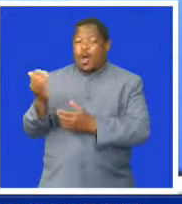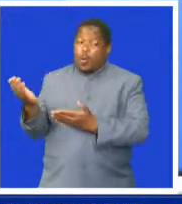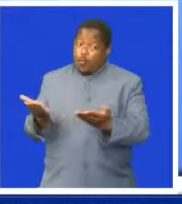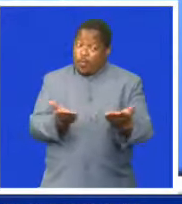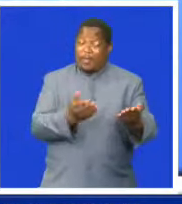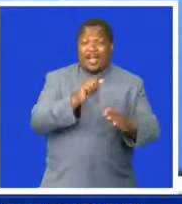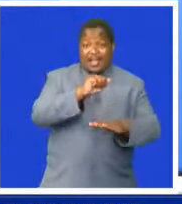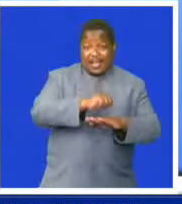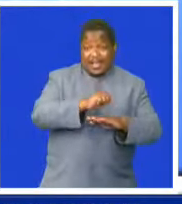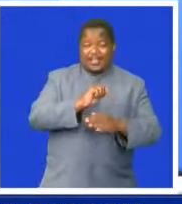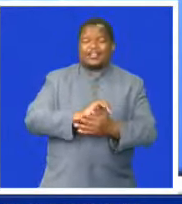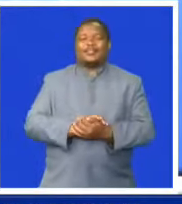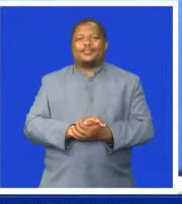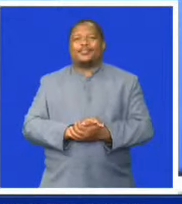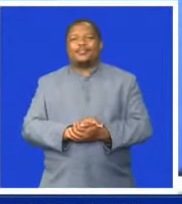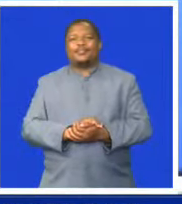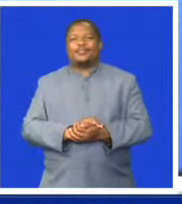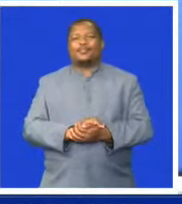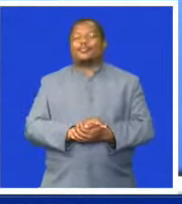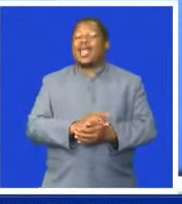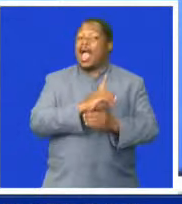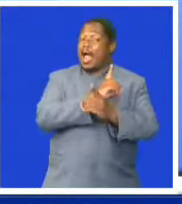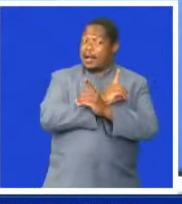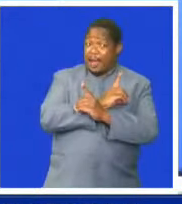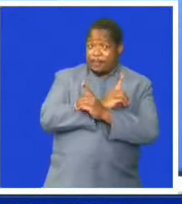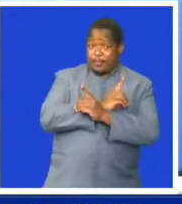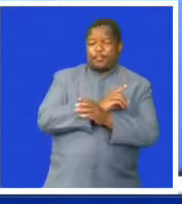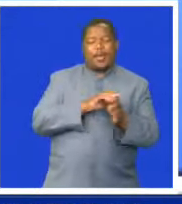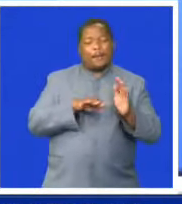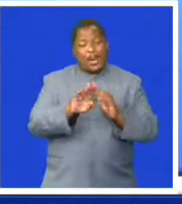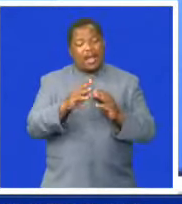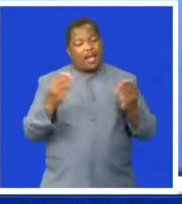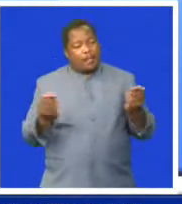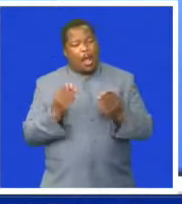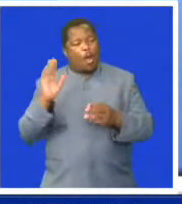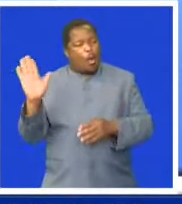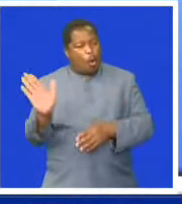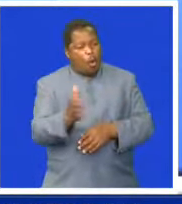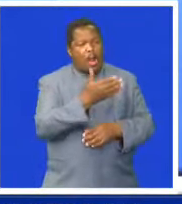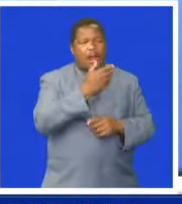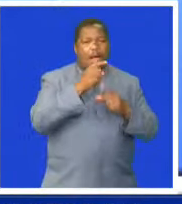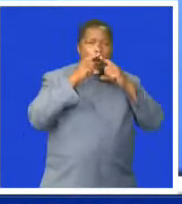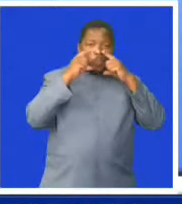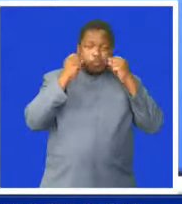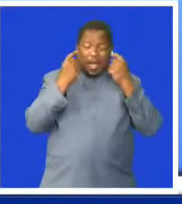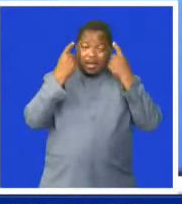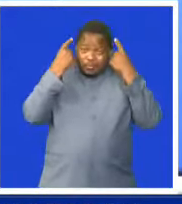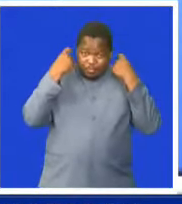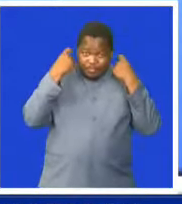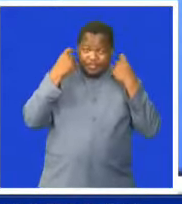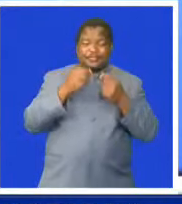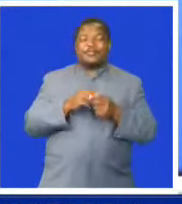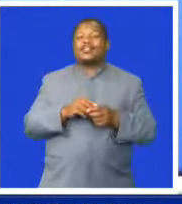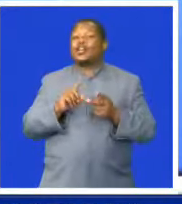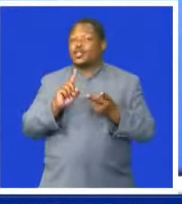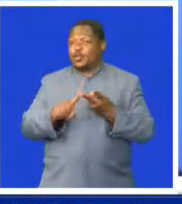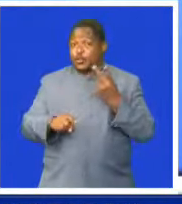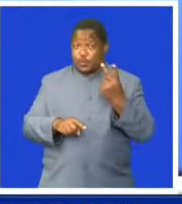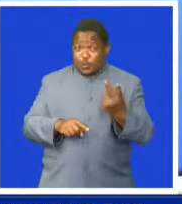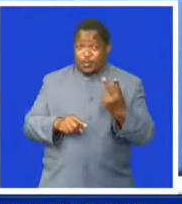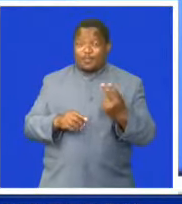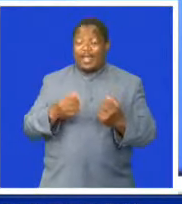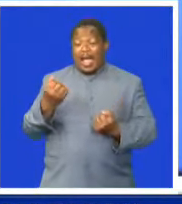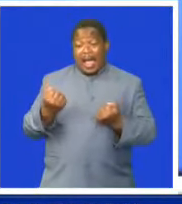umuntu ufakile kokuvala umlomo ema-face mask kanti ke nasetimotweni de kuya etinkundleni kumele kube naloko lokubukwako